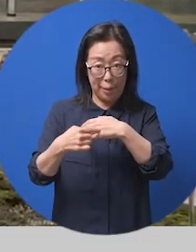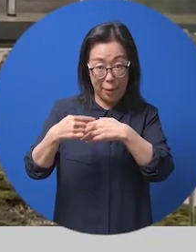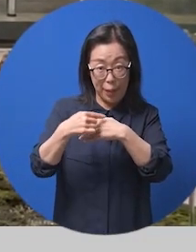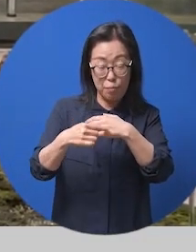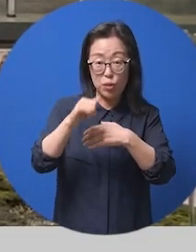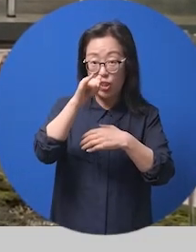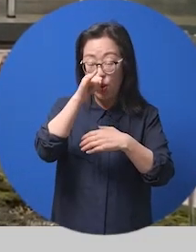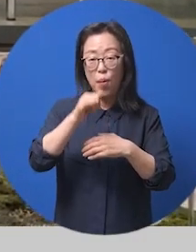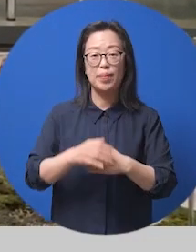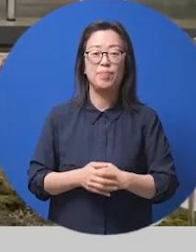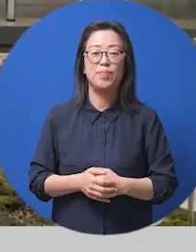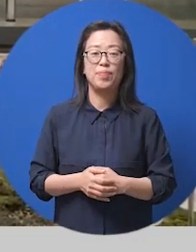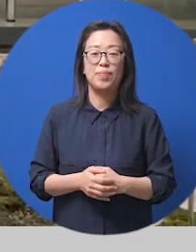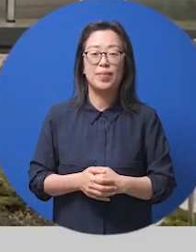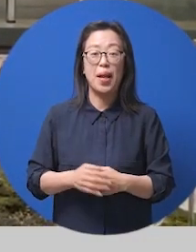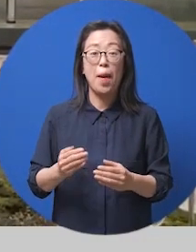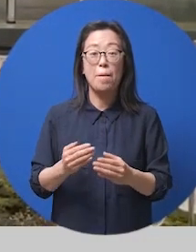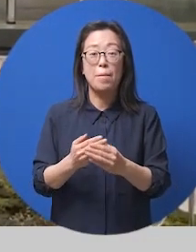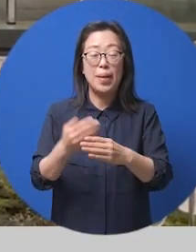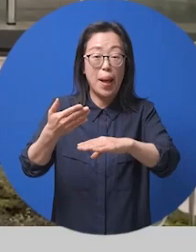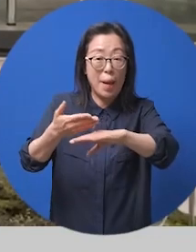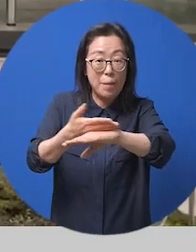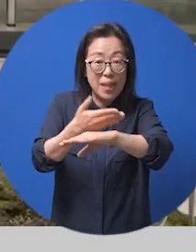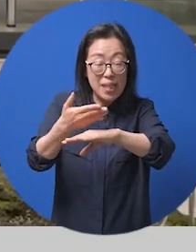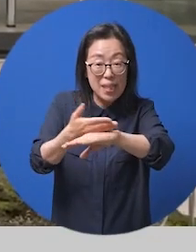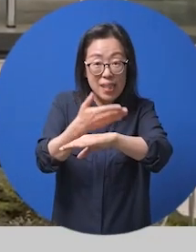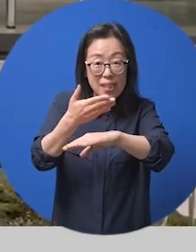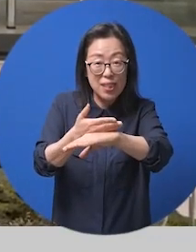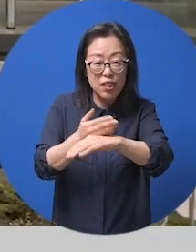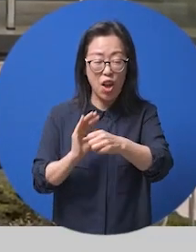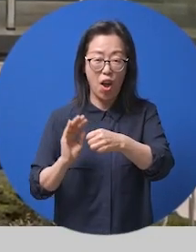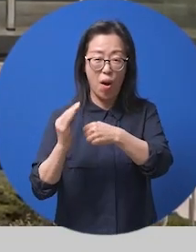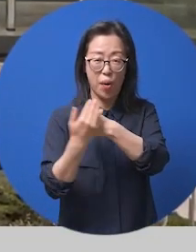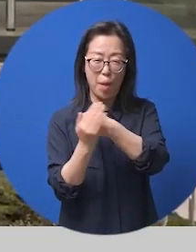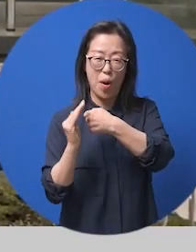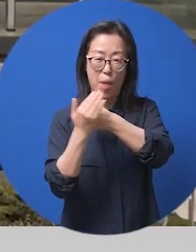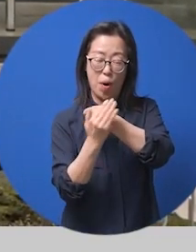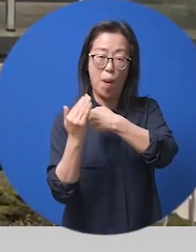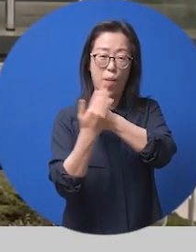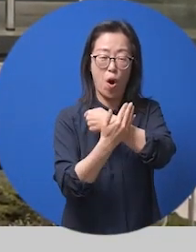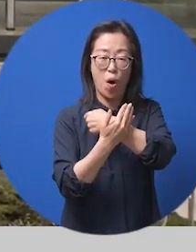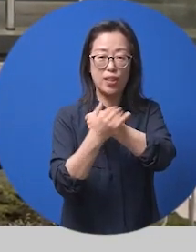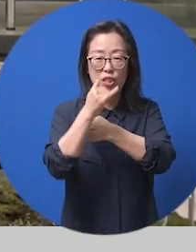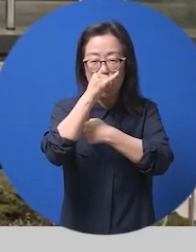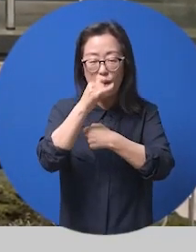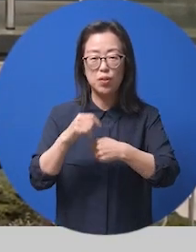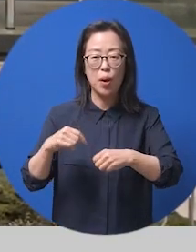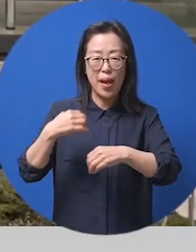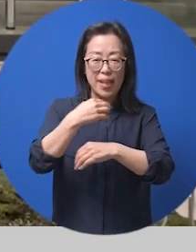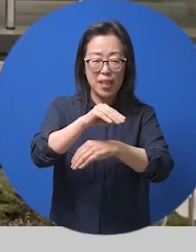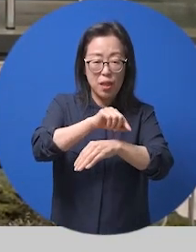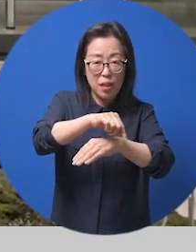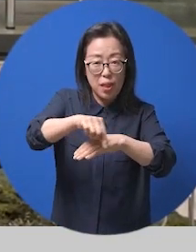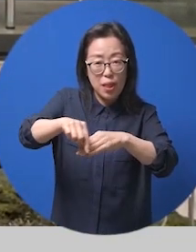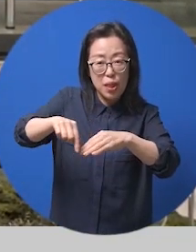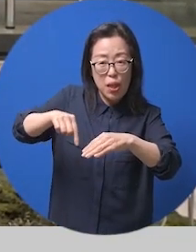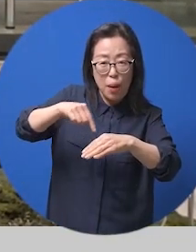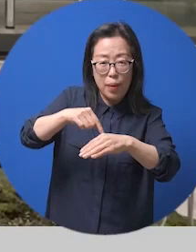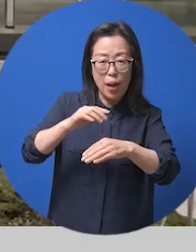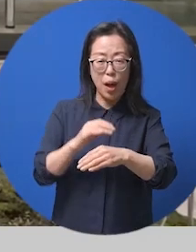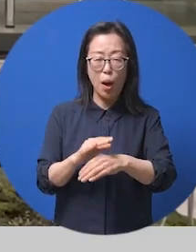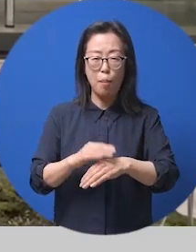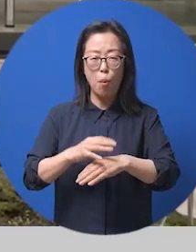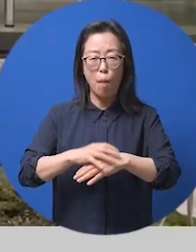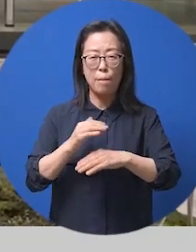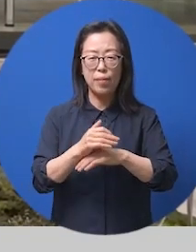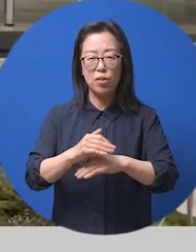것이 특징입니다. 발달된 비늘이나 덮개가 여러 층으로 피부를 덮고 있으며 이들의 덮개는 이들이 몸집이